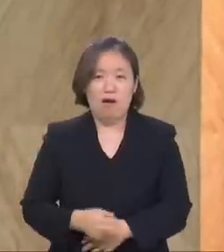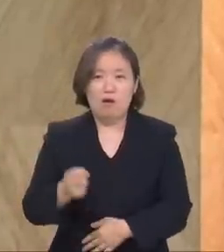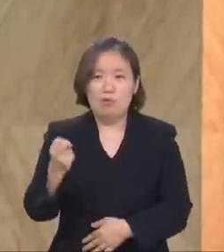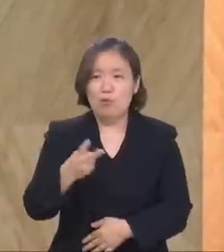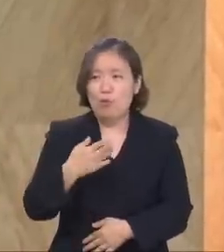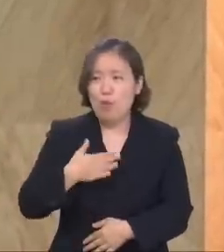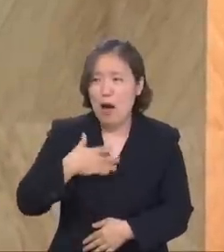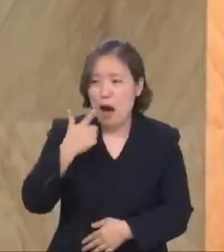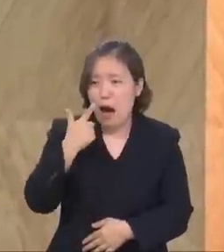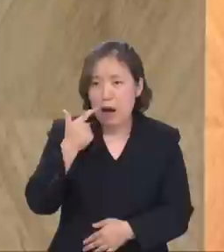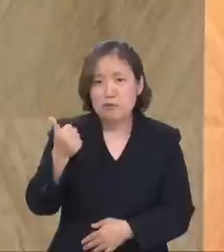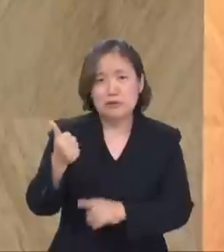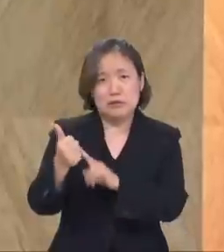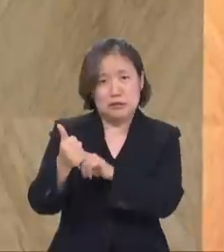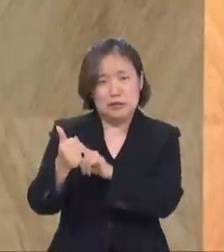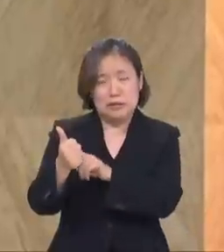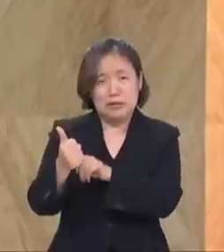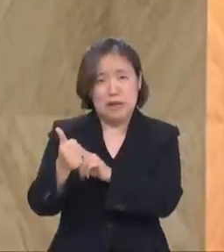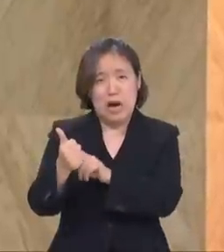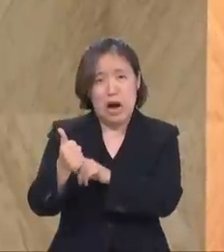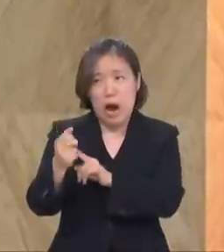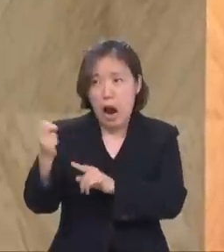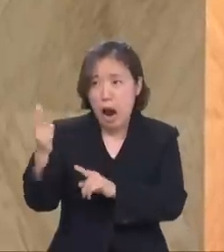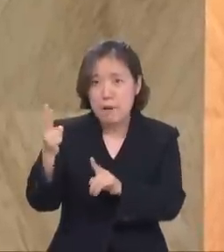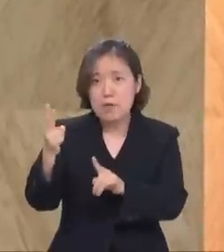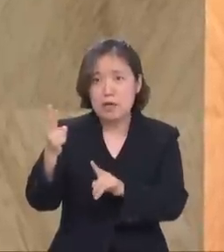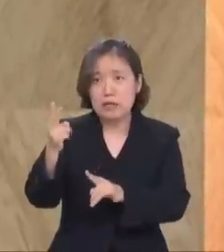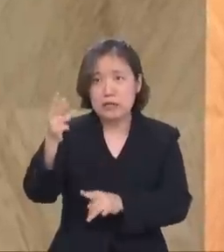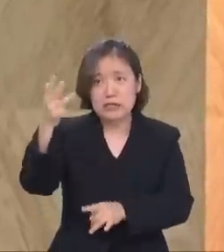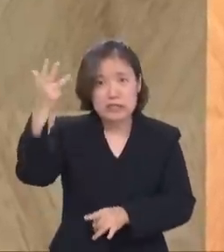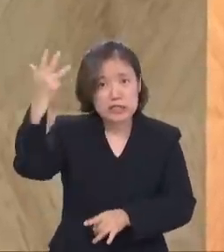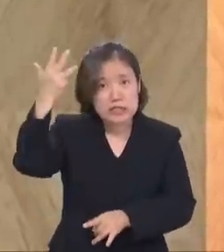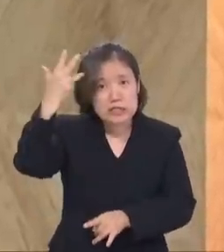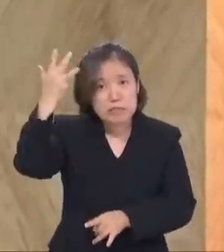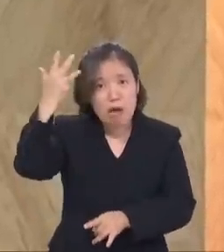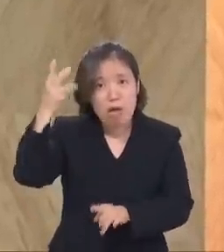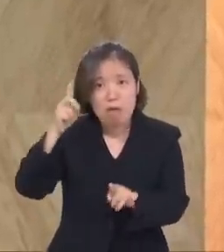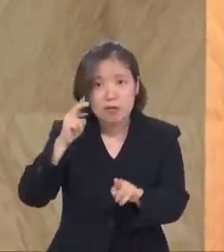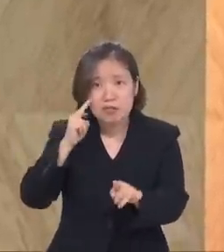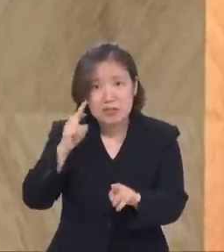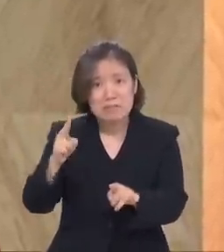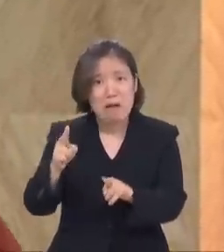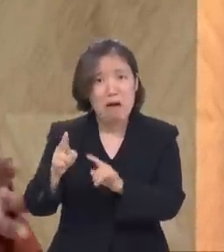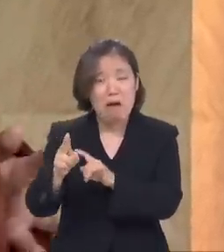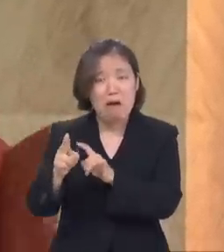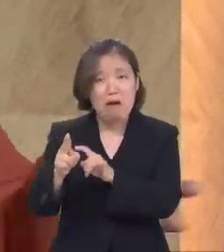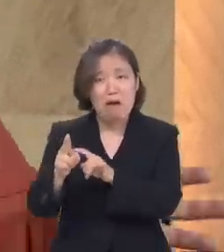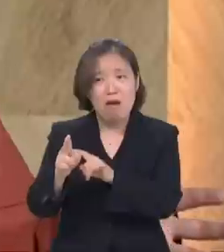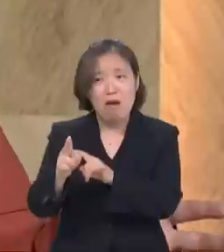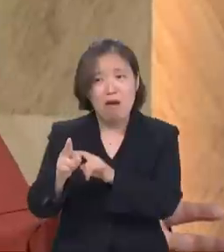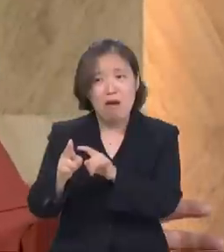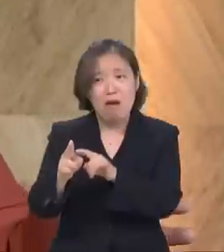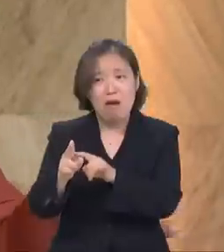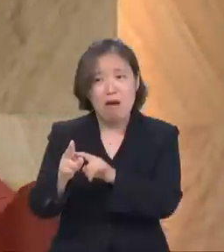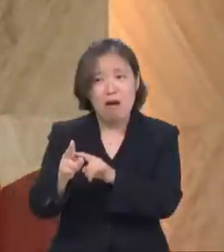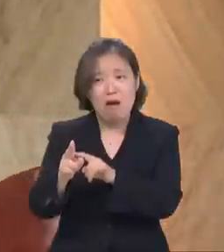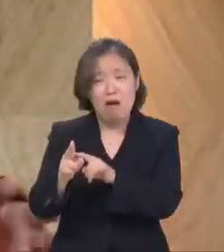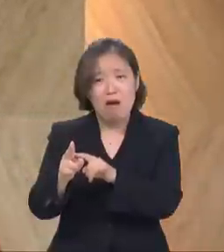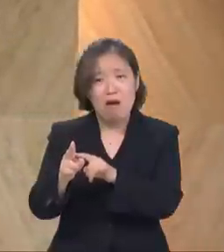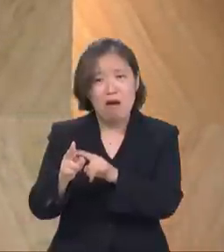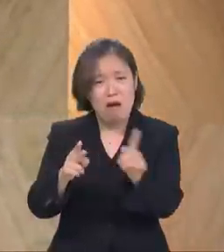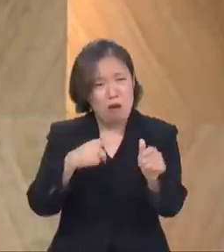모시던 시아버지께서 갑자기 치매가 심해져 가지고 그럼 비정상적인